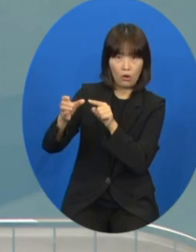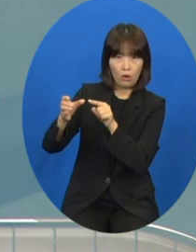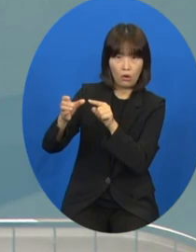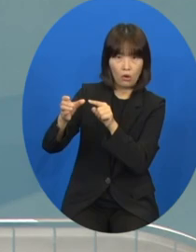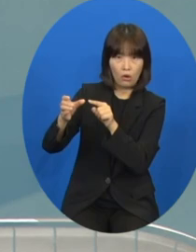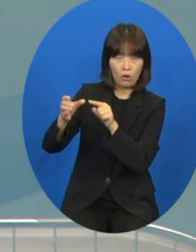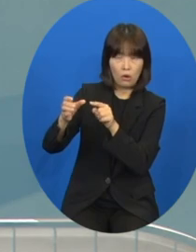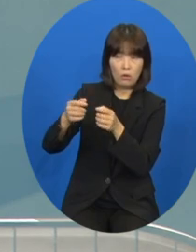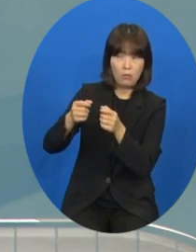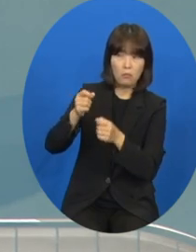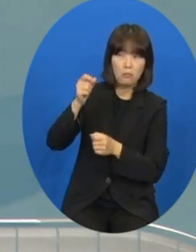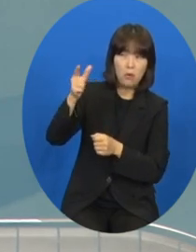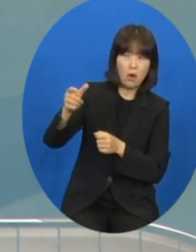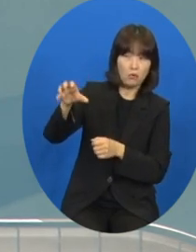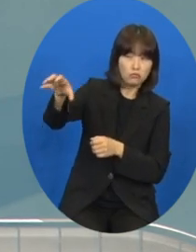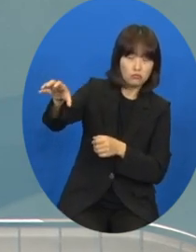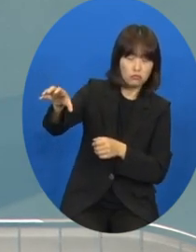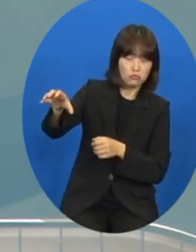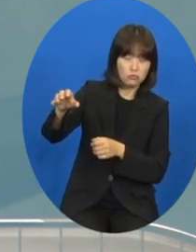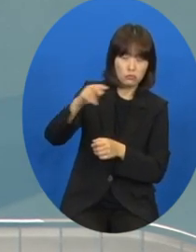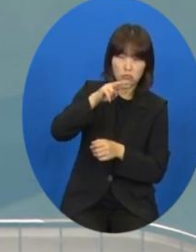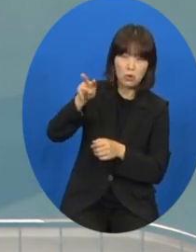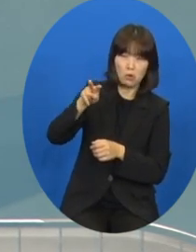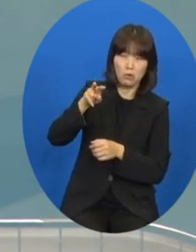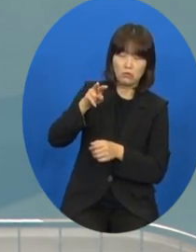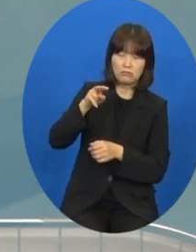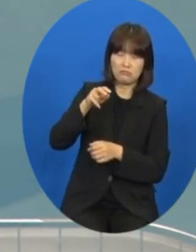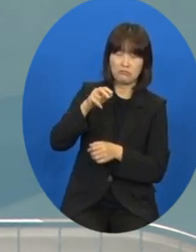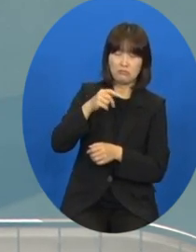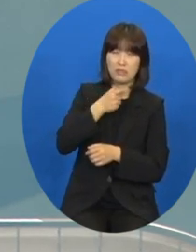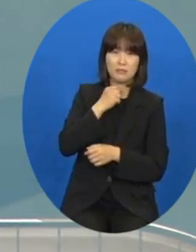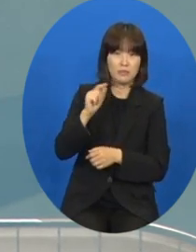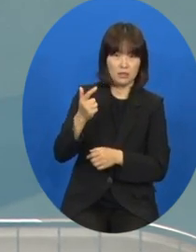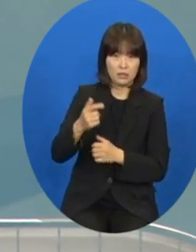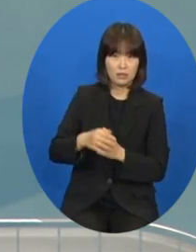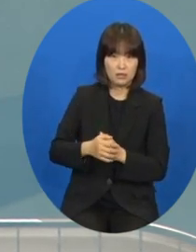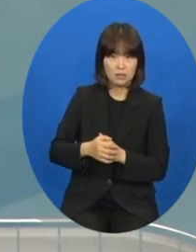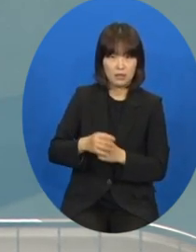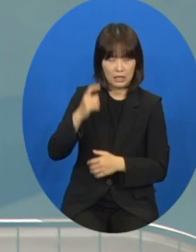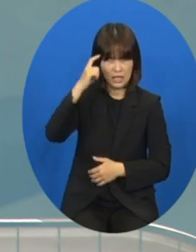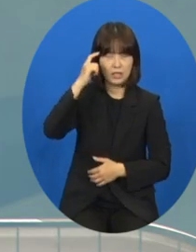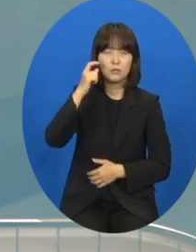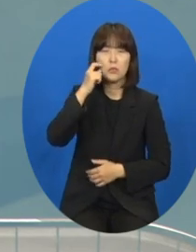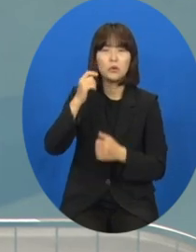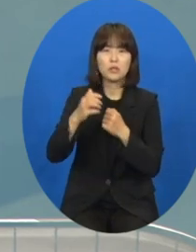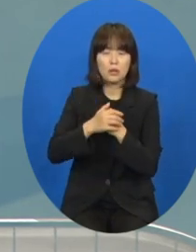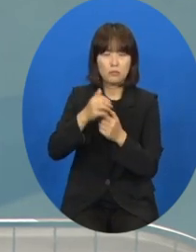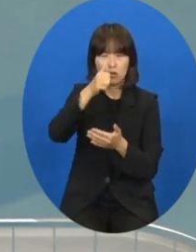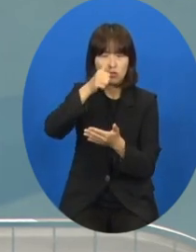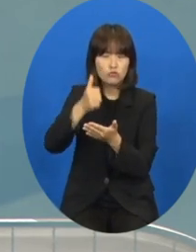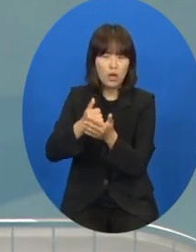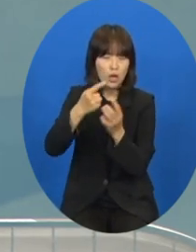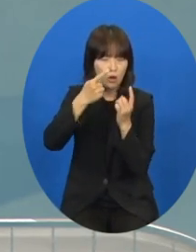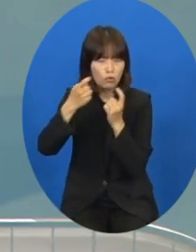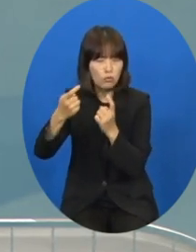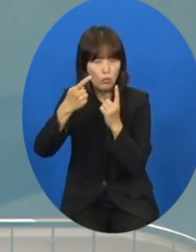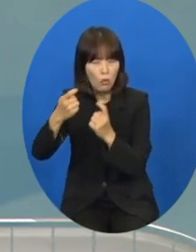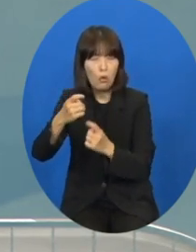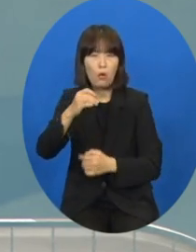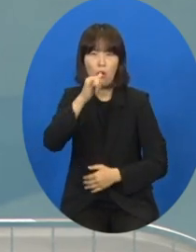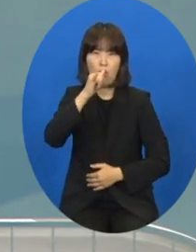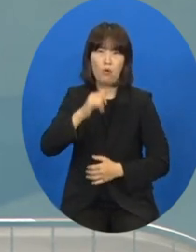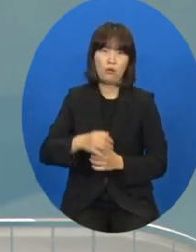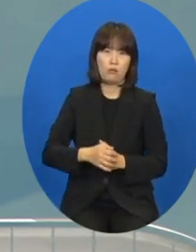놓아서 다시는 쳐다보고 싶지도 않잖아요. 깨닫지 못하니까 여전히 죄가 유혹이 되는 거예요.